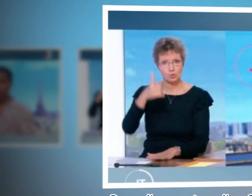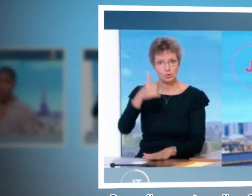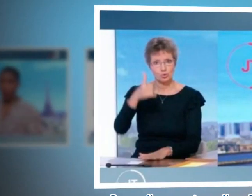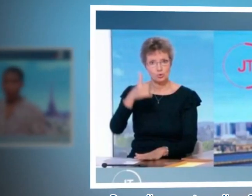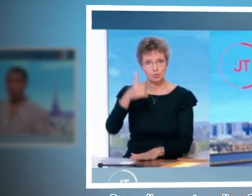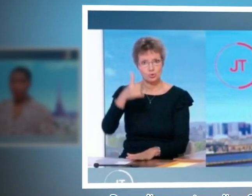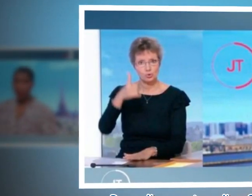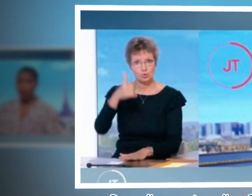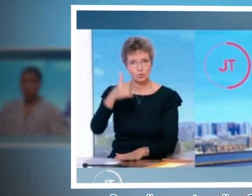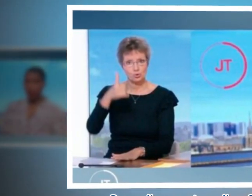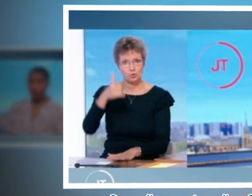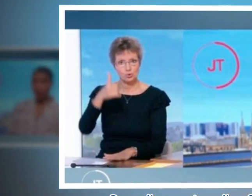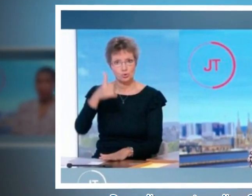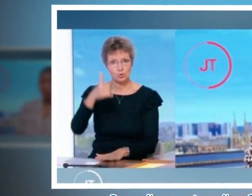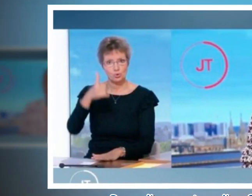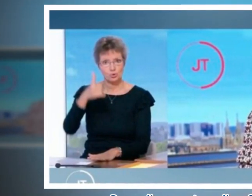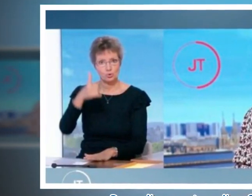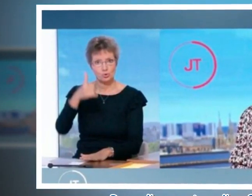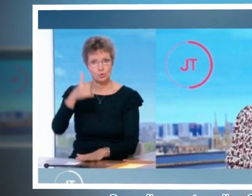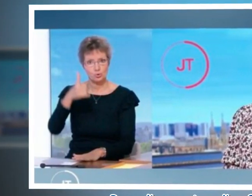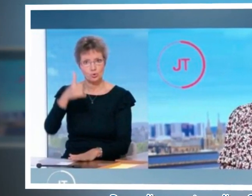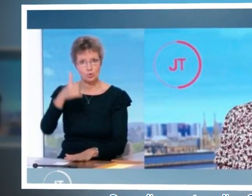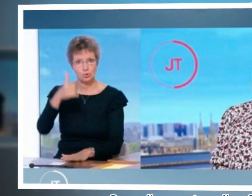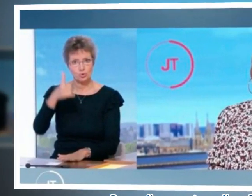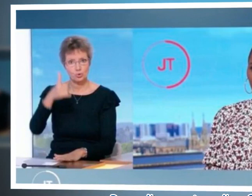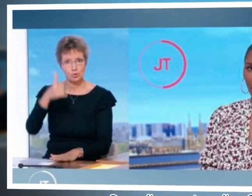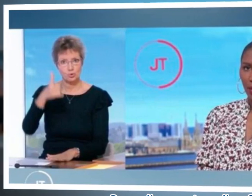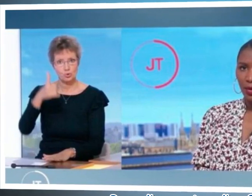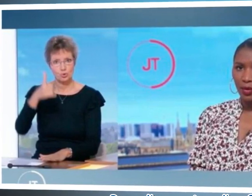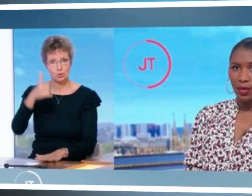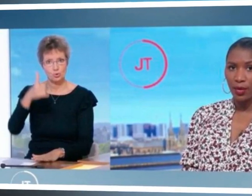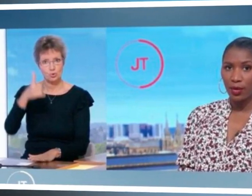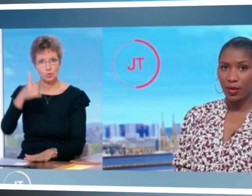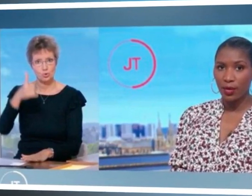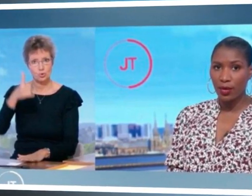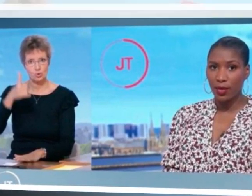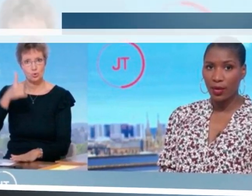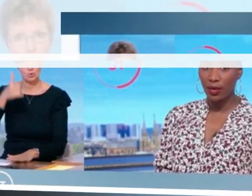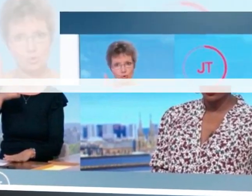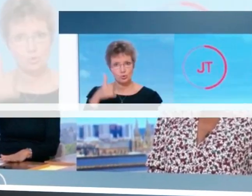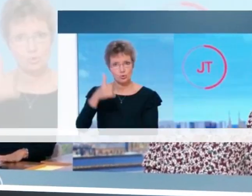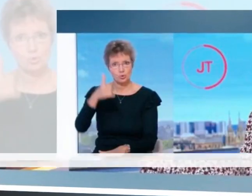Pour l'occasion, l'enfant était vêtu d'un adorable pyjama de lutin de Noël.